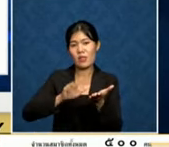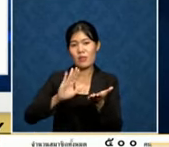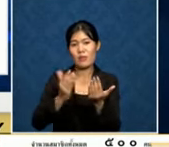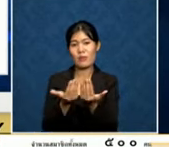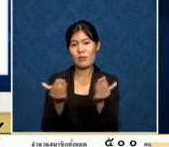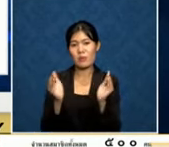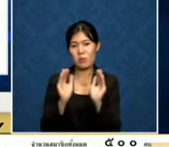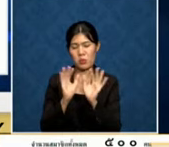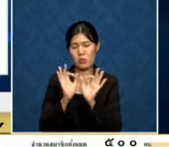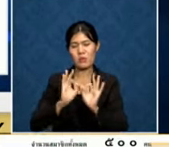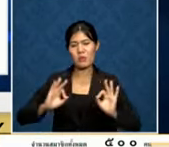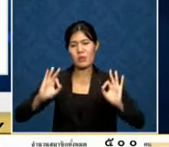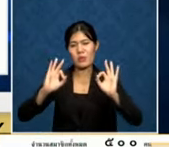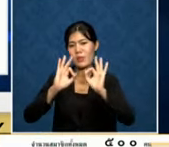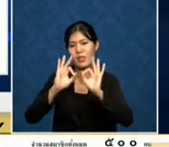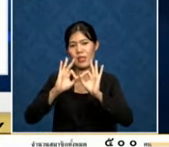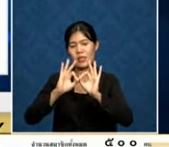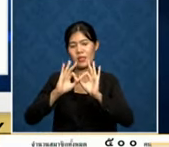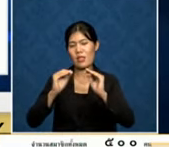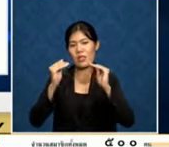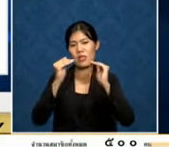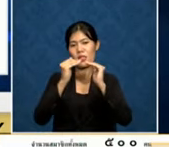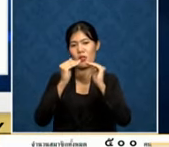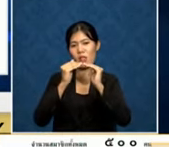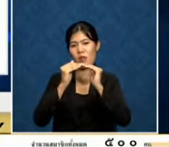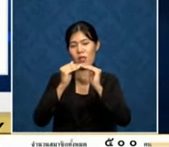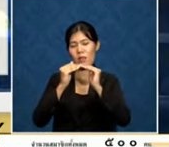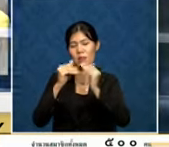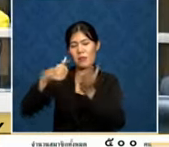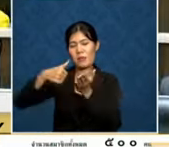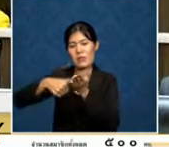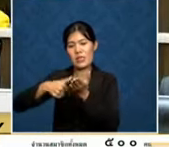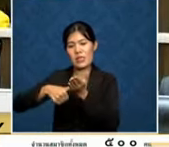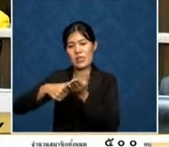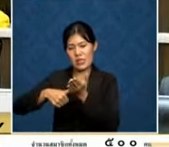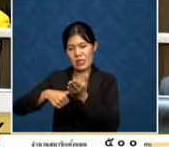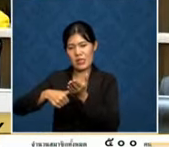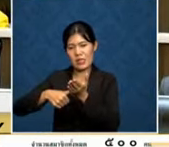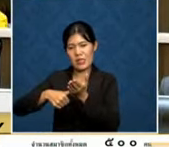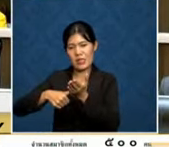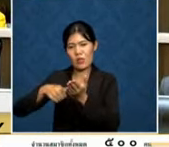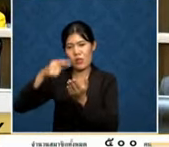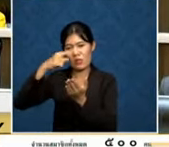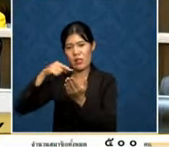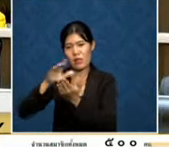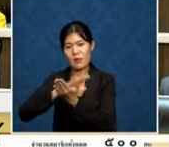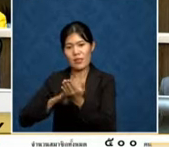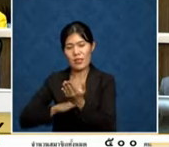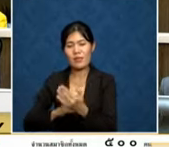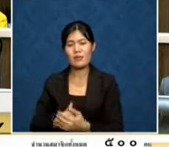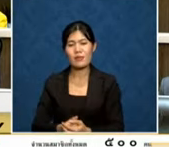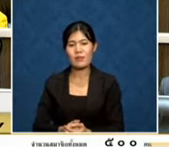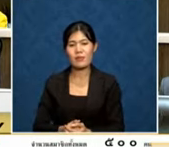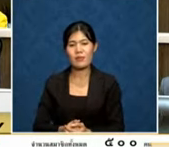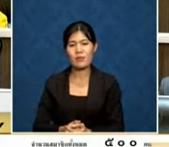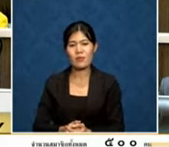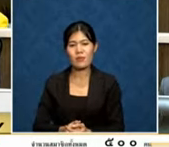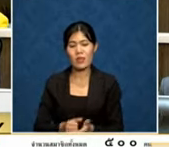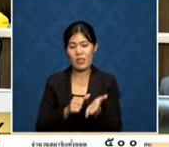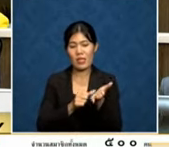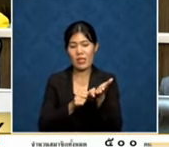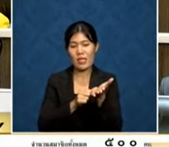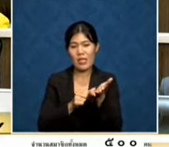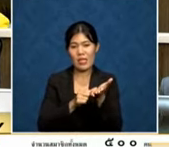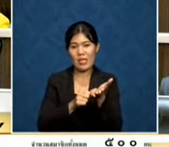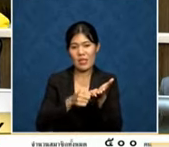จำเป็นไม่น้อยกับหนี้สาธารณะบางท่านก็บอกว่าการแก้ปัญหาอย่างนี้ไม่ถูกต้องในเรื่องของการแก้ปัญหาหนี้ครัวเรือนวันนี้